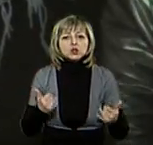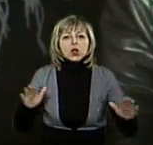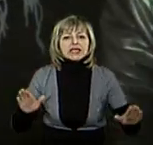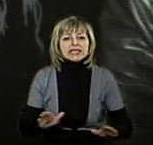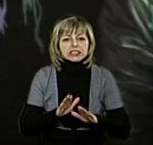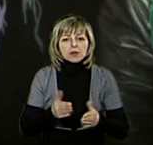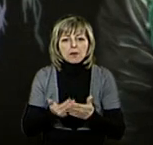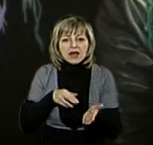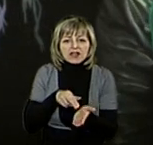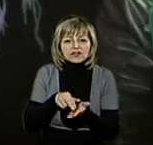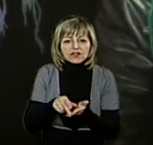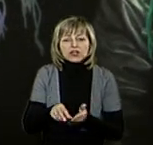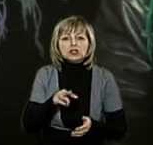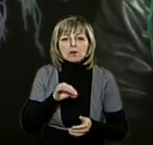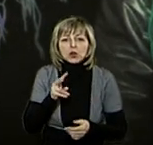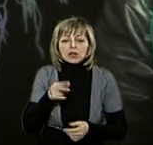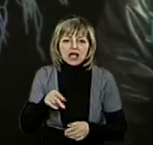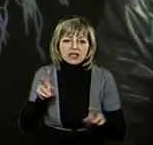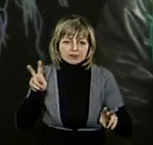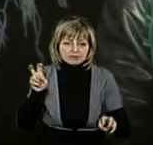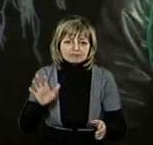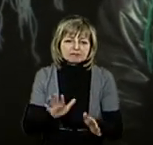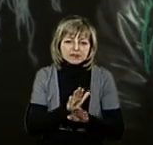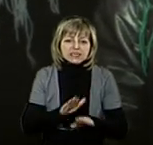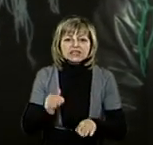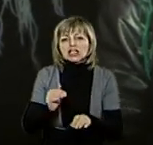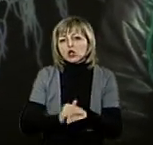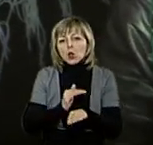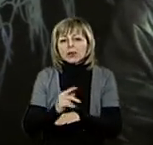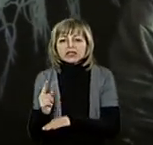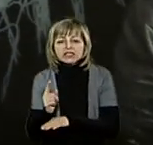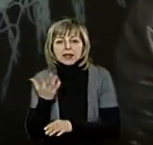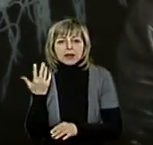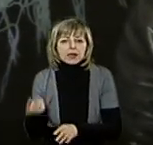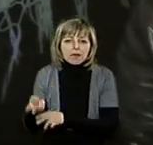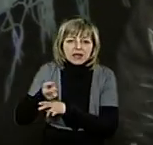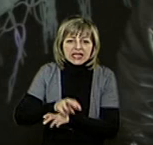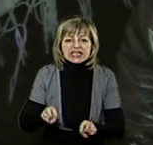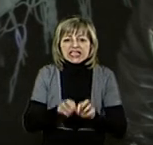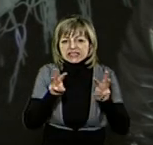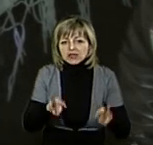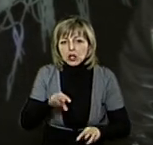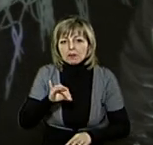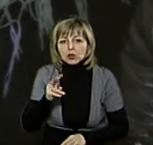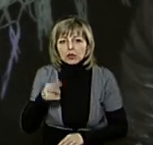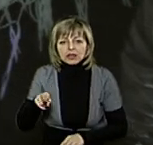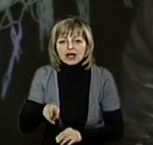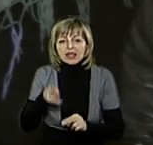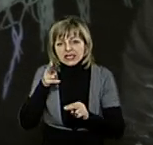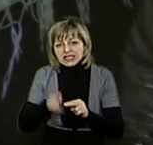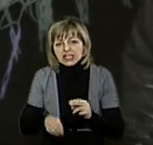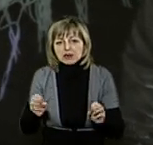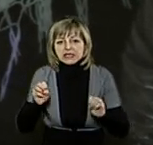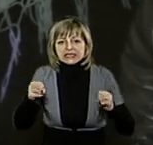Співаємо перед виходом Миколаю пісню «Доброта, доброти свіча» про прихід Святого Миколая. І завершуємо засвічення